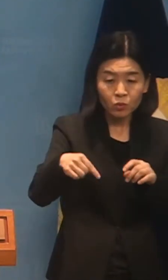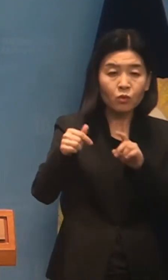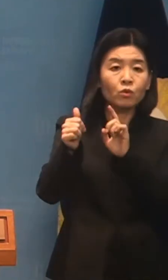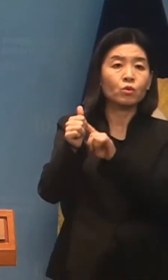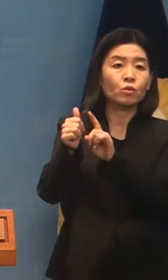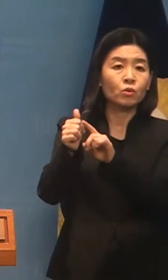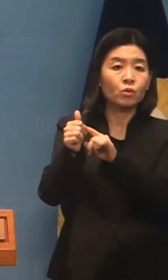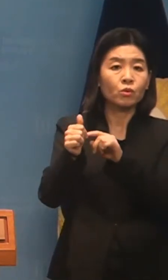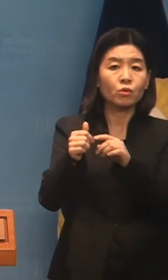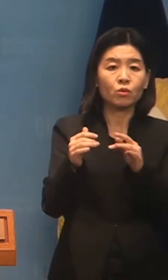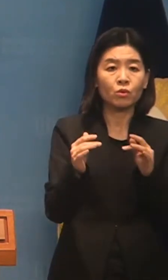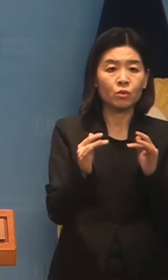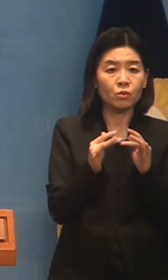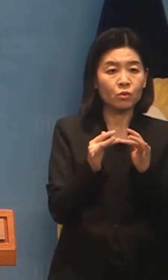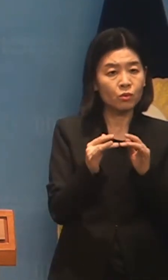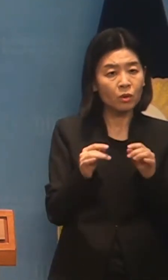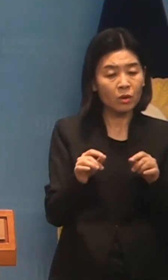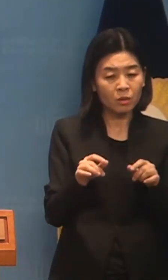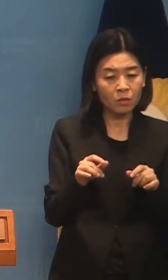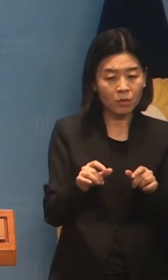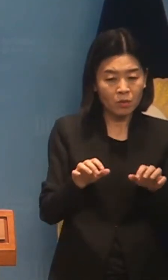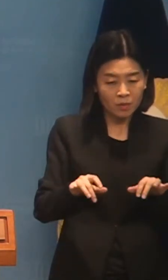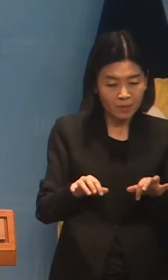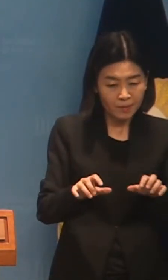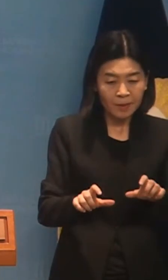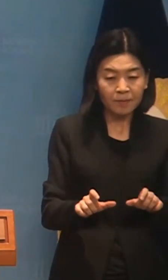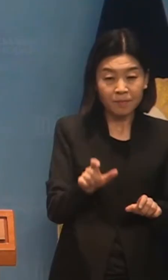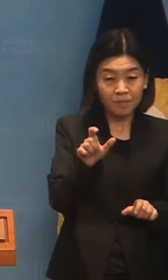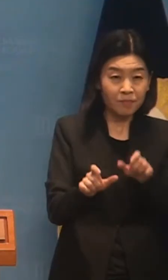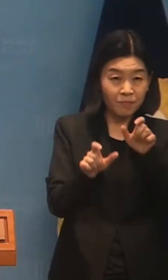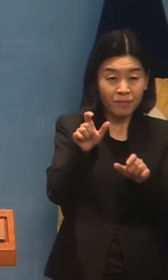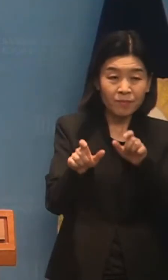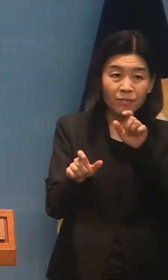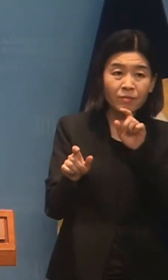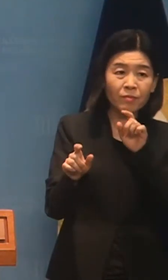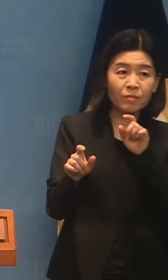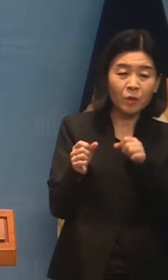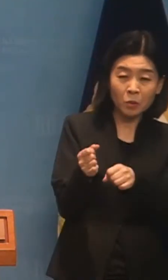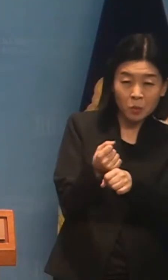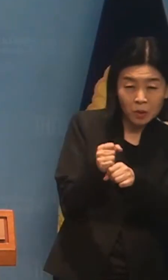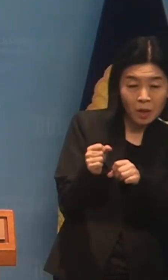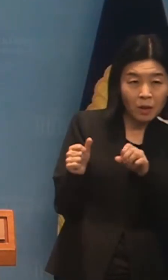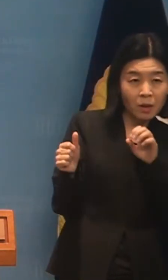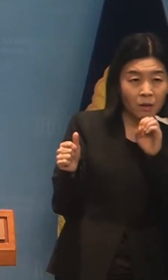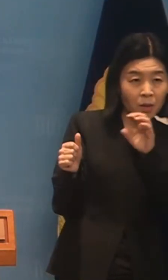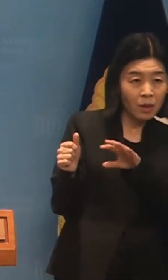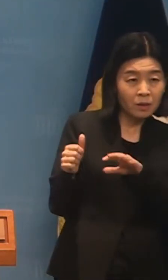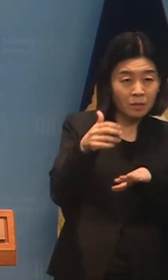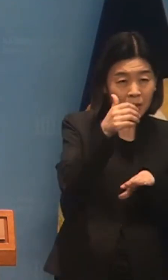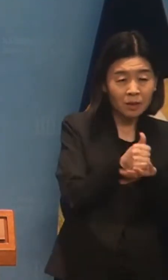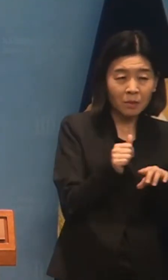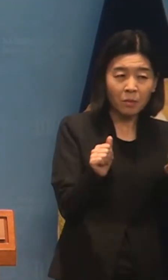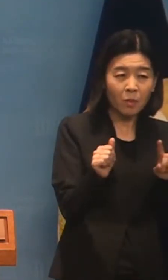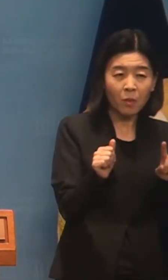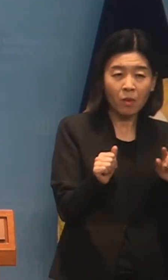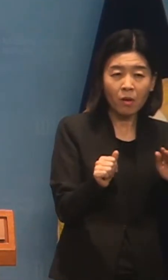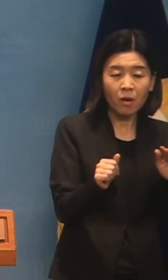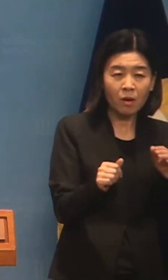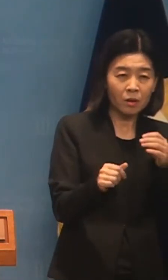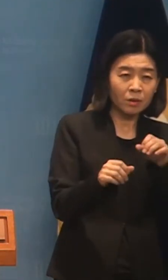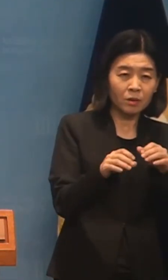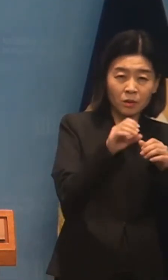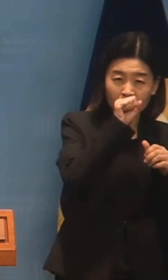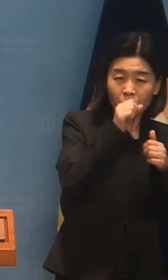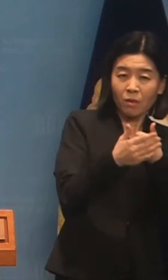대해서 댓글 운운하면서 지금 마지막 한 방을 노리는 것에